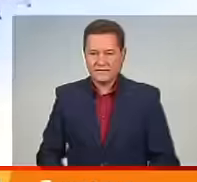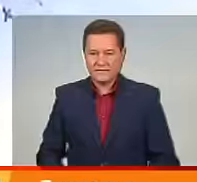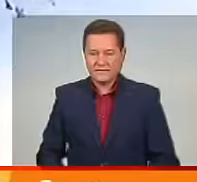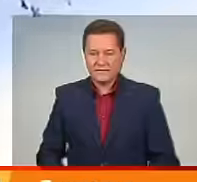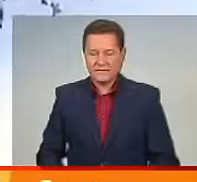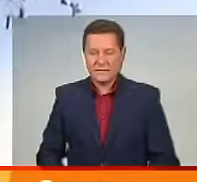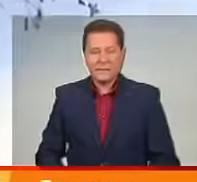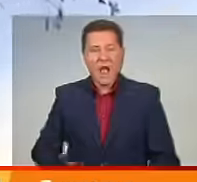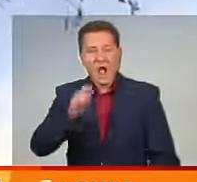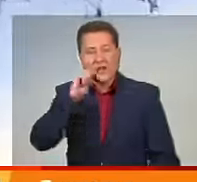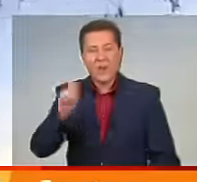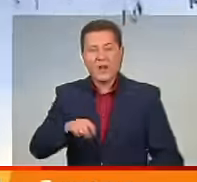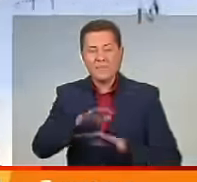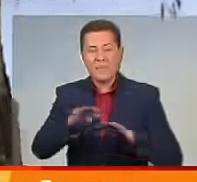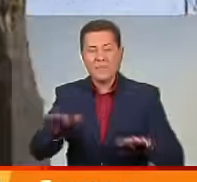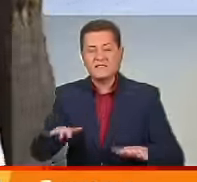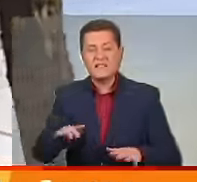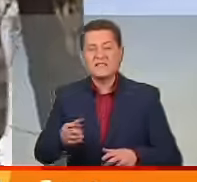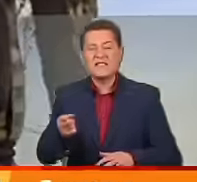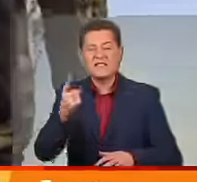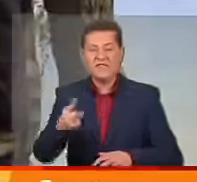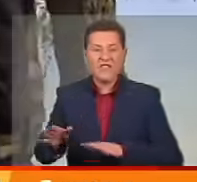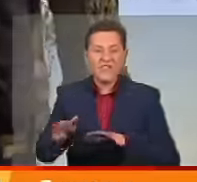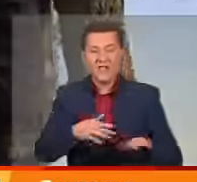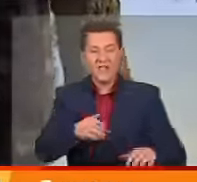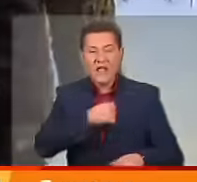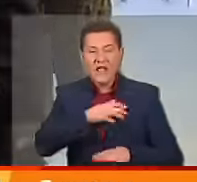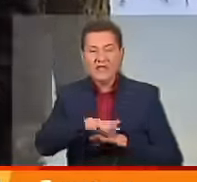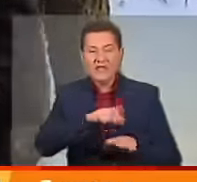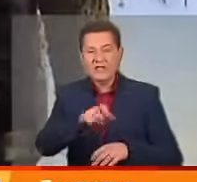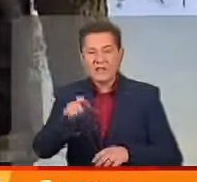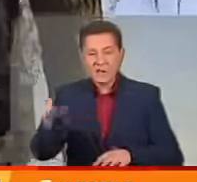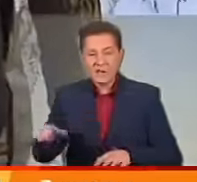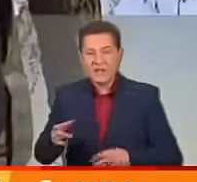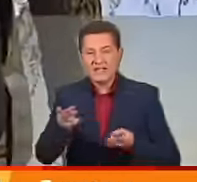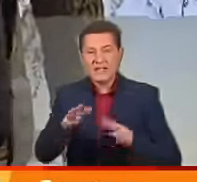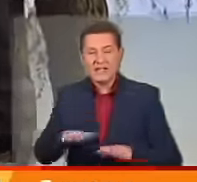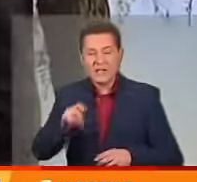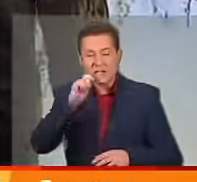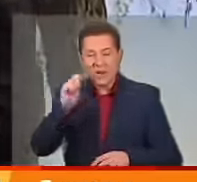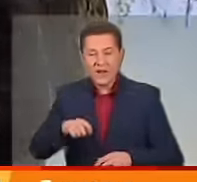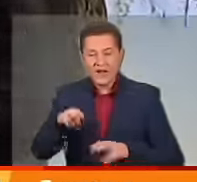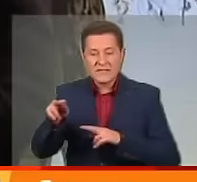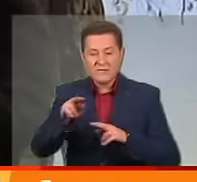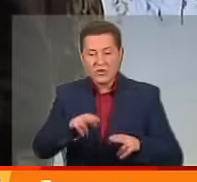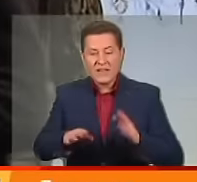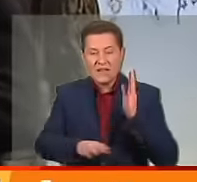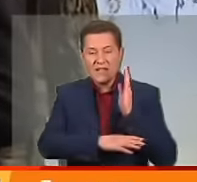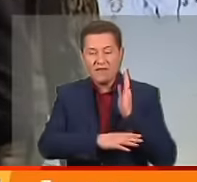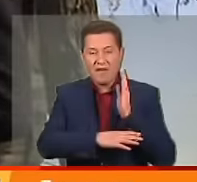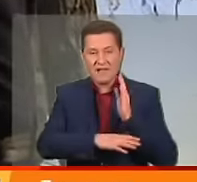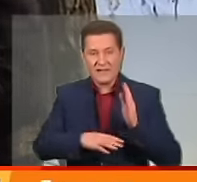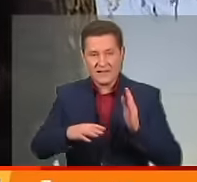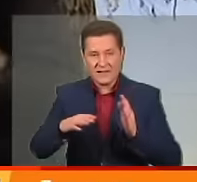На українських позиціях, звідки відвели військових, залишаються українські спостерігачі. От вони, бачите, на таких от дерев'яних вишечках,